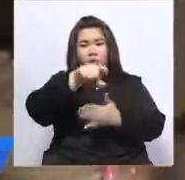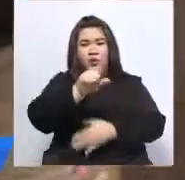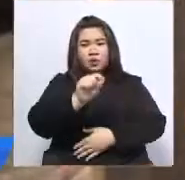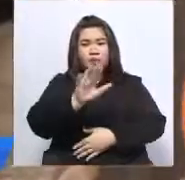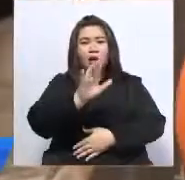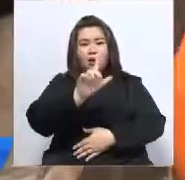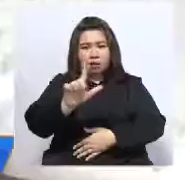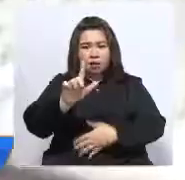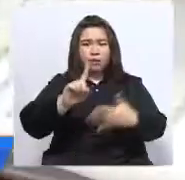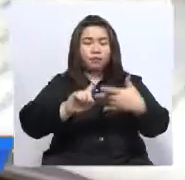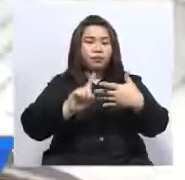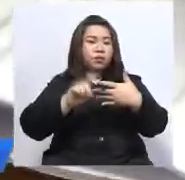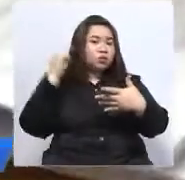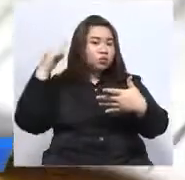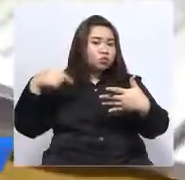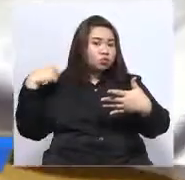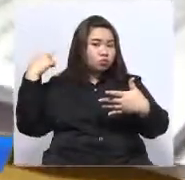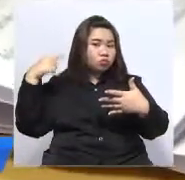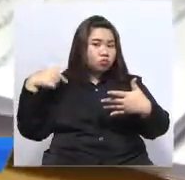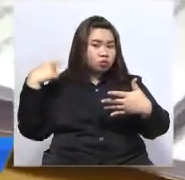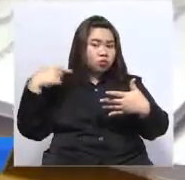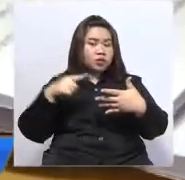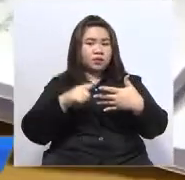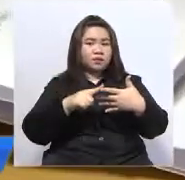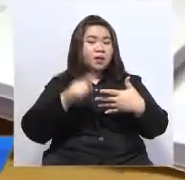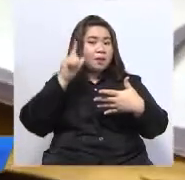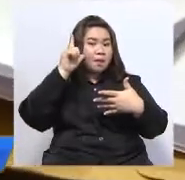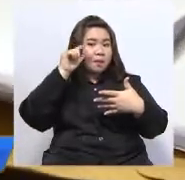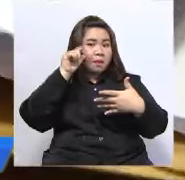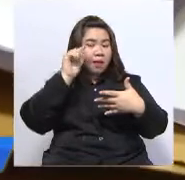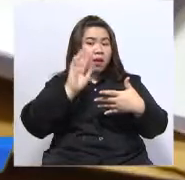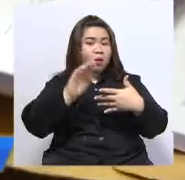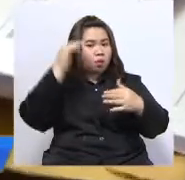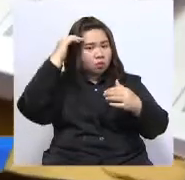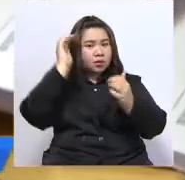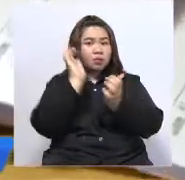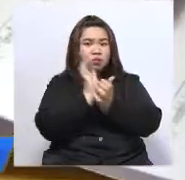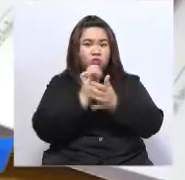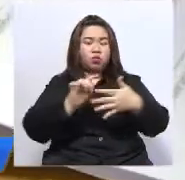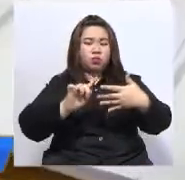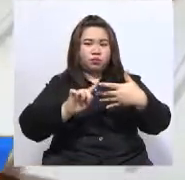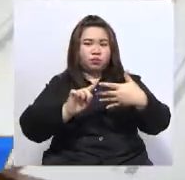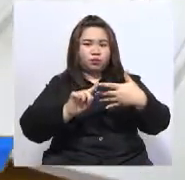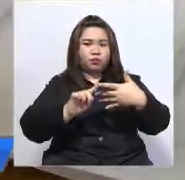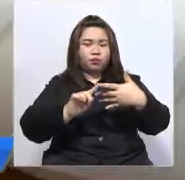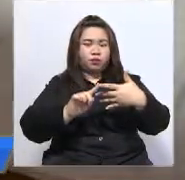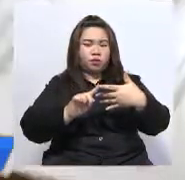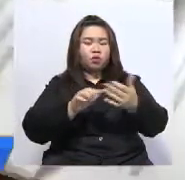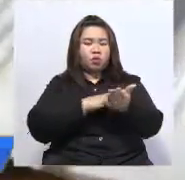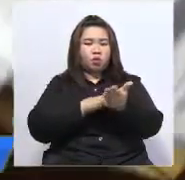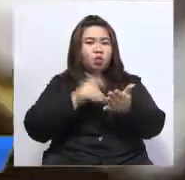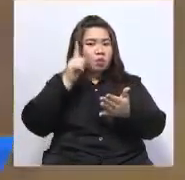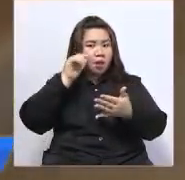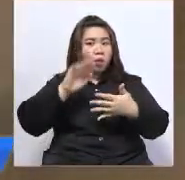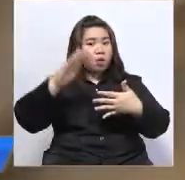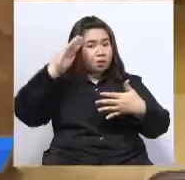นะคะนางสาวธรรมพรนิพนธ์พิทยามารดาของร้อยโททิติทัศน์นิพนธ์พิทยานายทหารประจำศูนย์รักษาความ